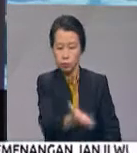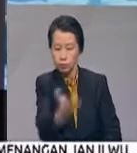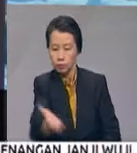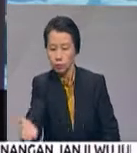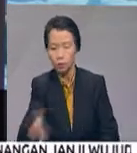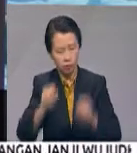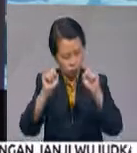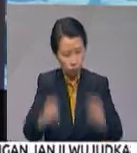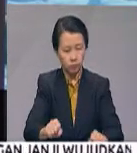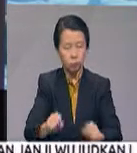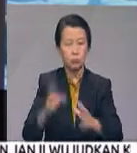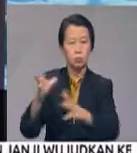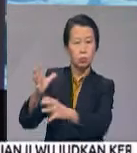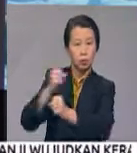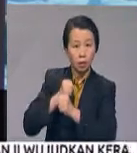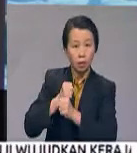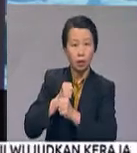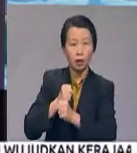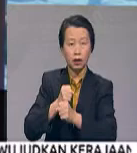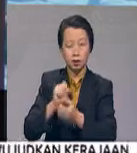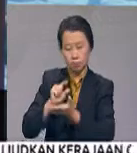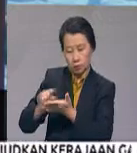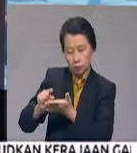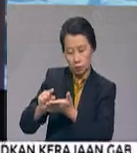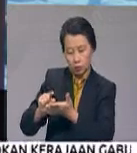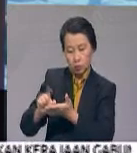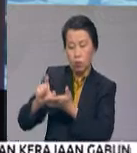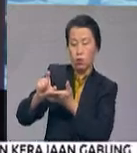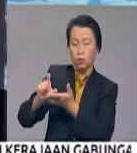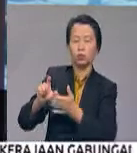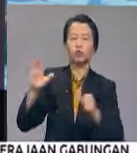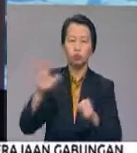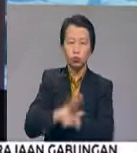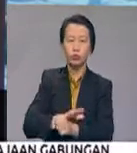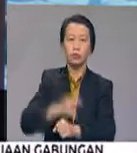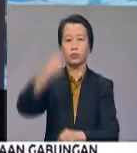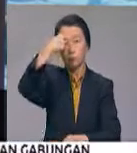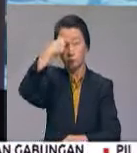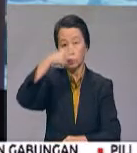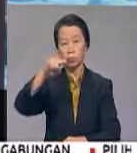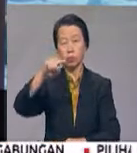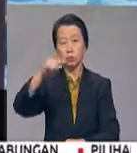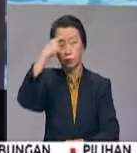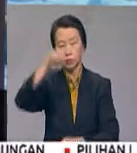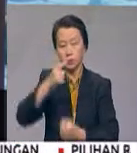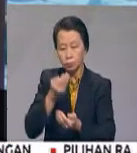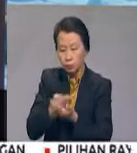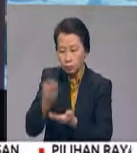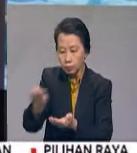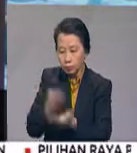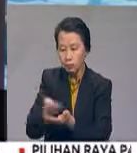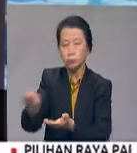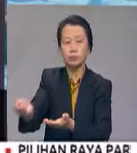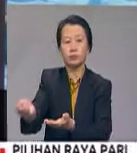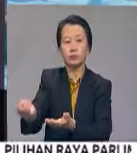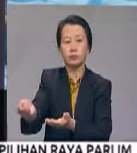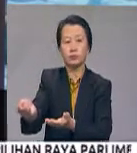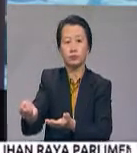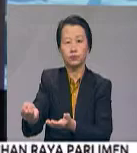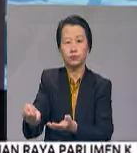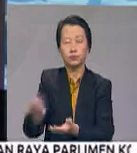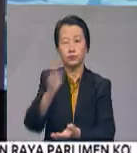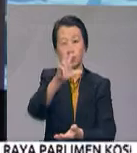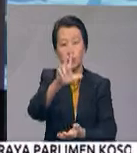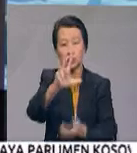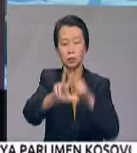mereka mendapatend an yang cukup untuk membeli tiga